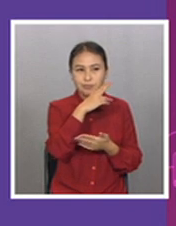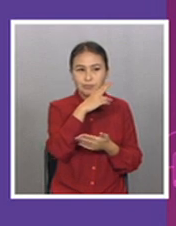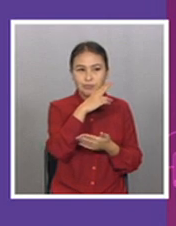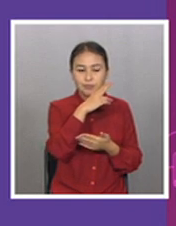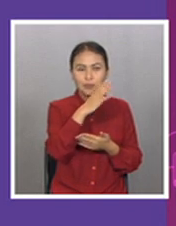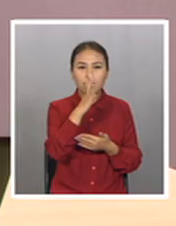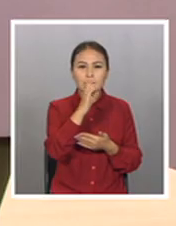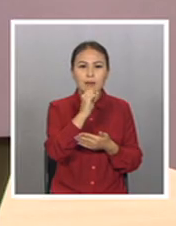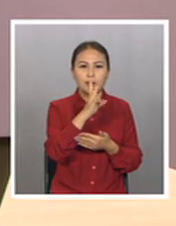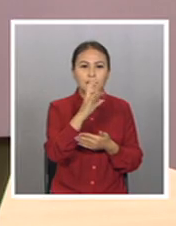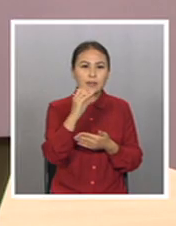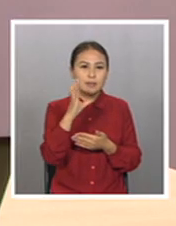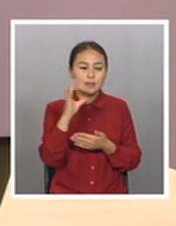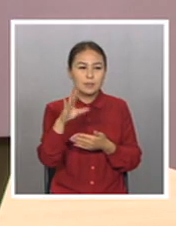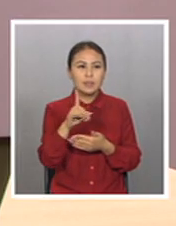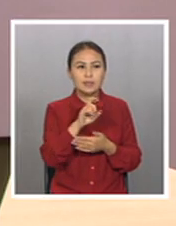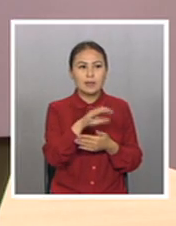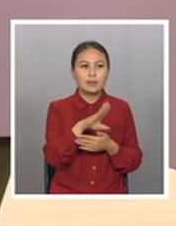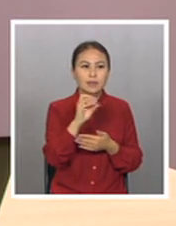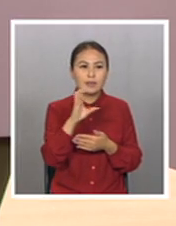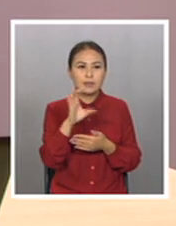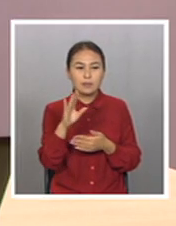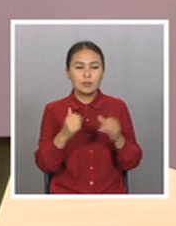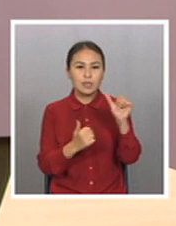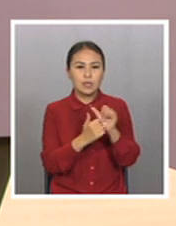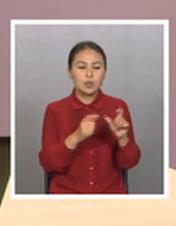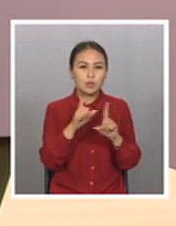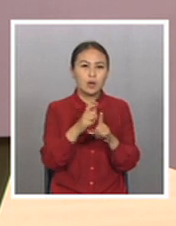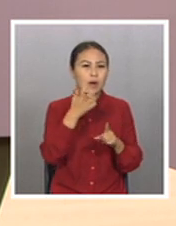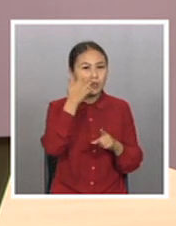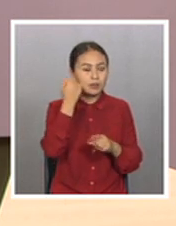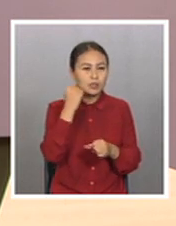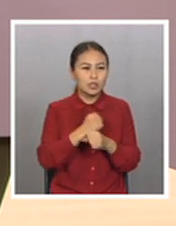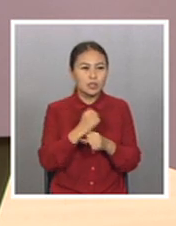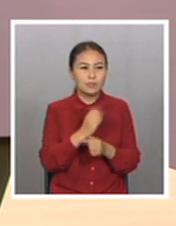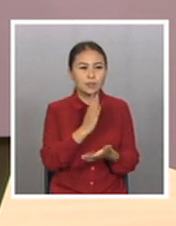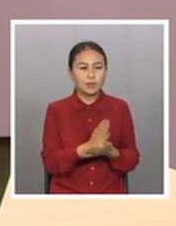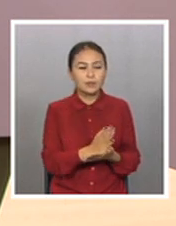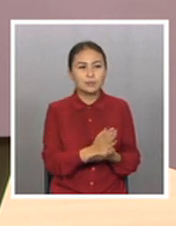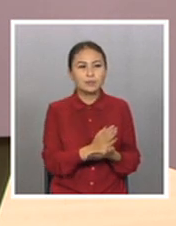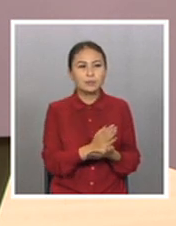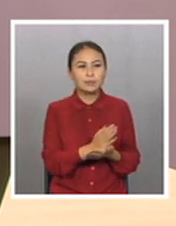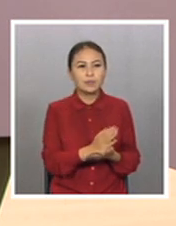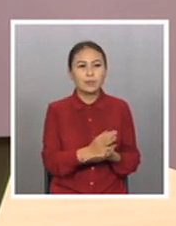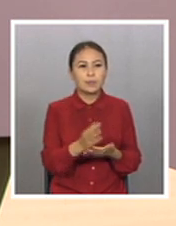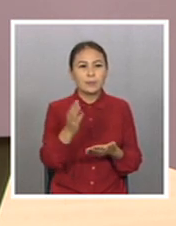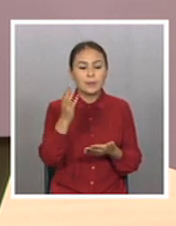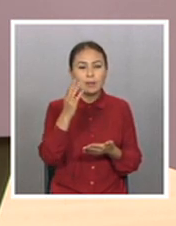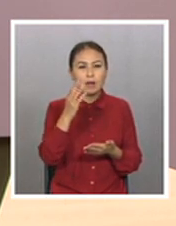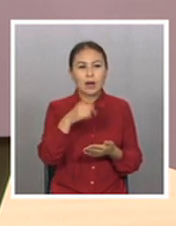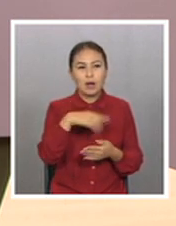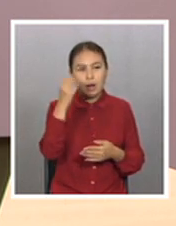Сан есімімен зат есімнің тіркесуі арқылы жасалып тұр. Ақыл айт.